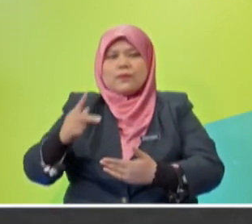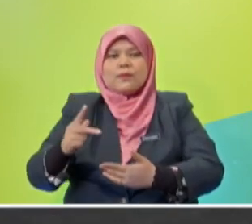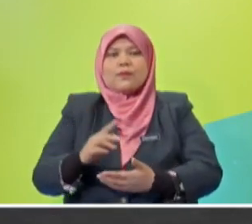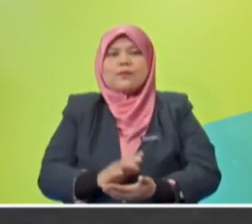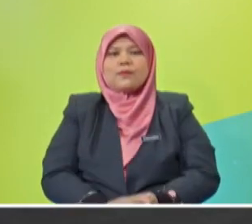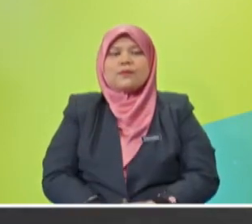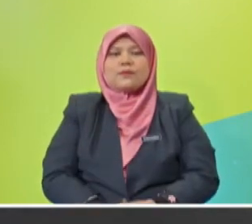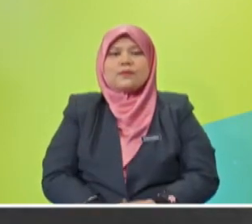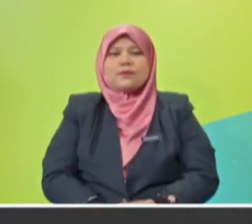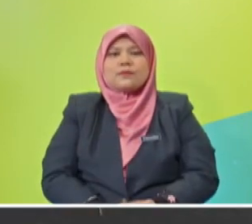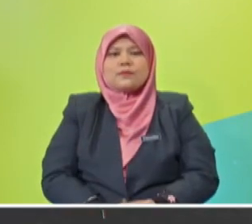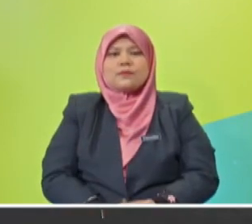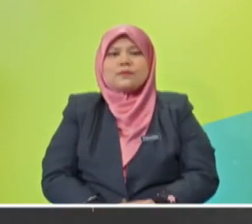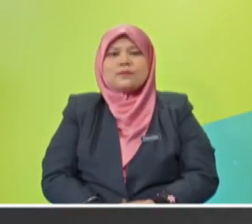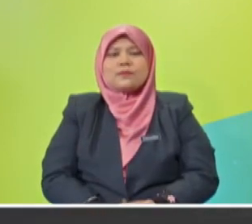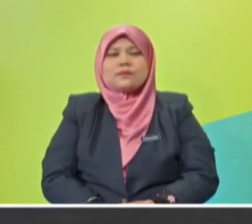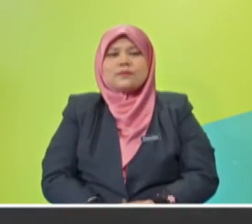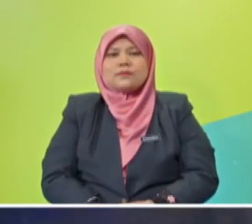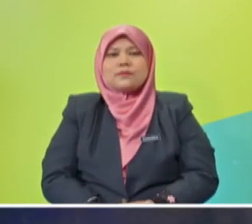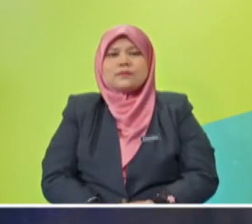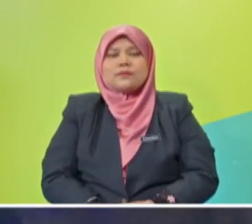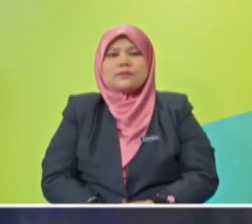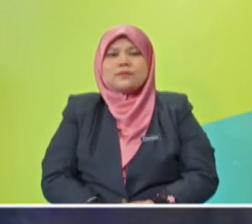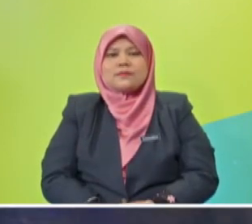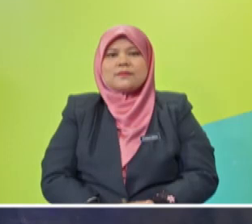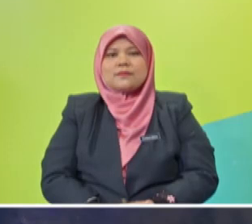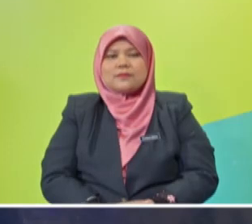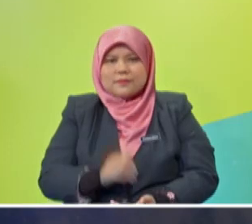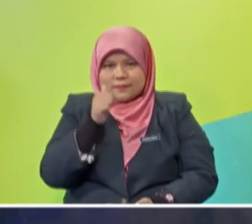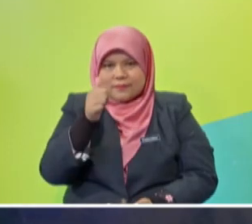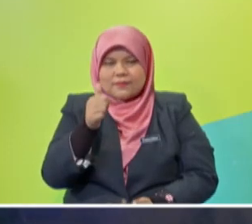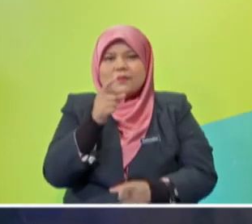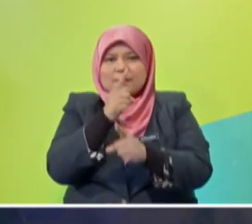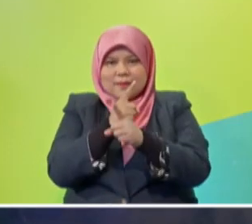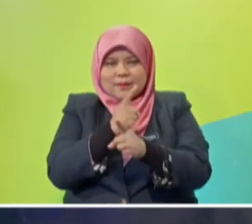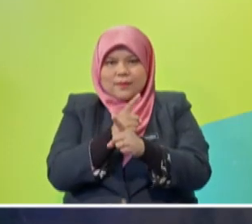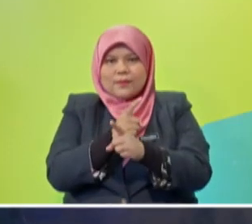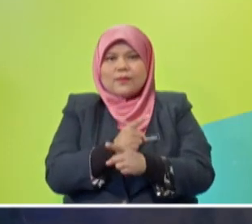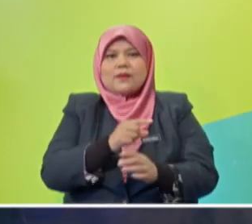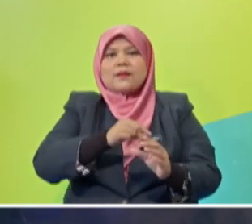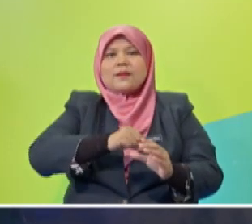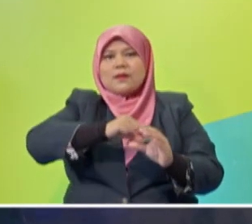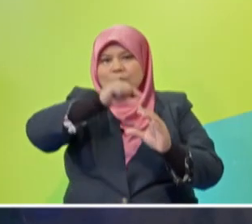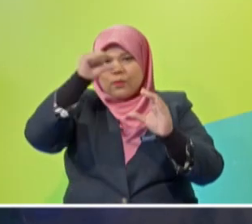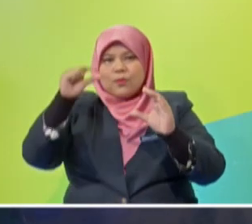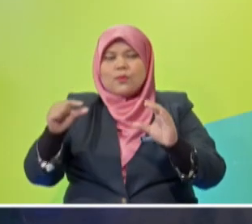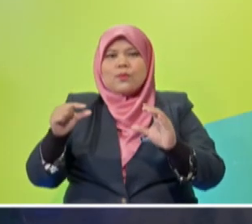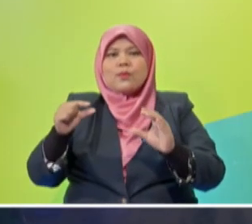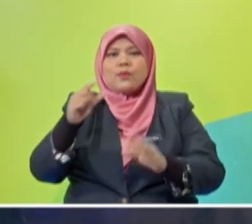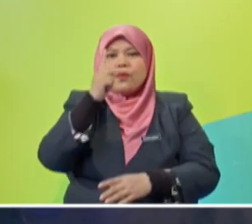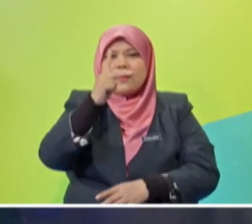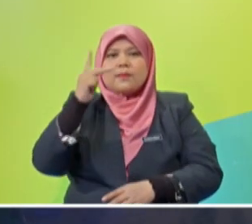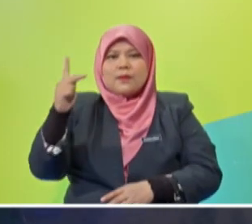sangat padat, jelas. Okey, jadi Budris dia menyatakan ini adalah Gunung Kinabalu yang terdapat di